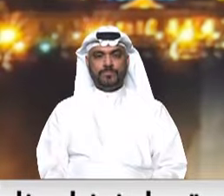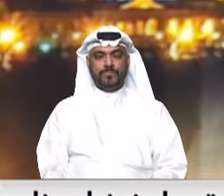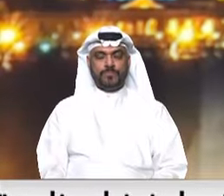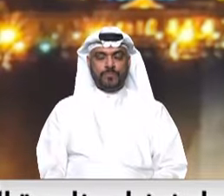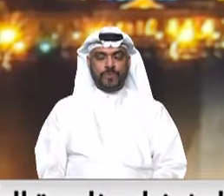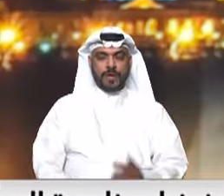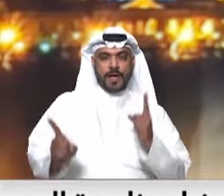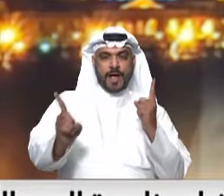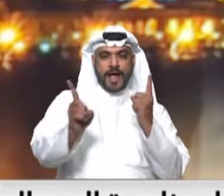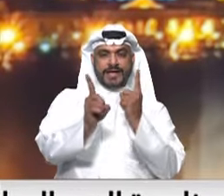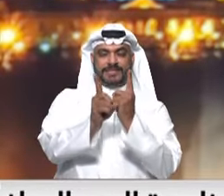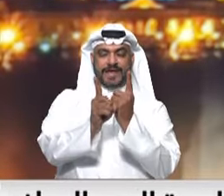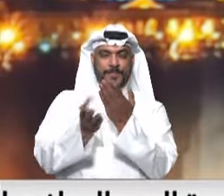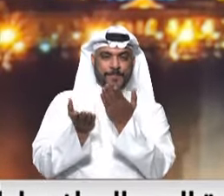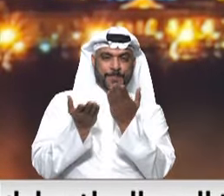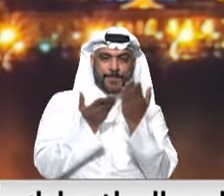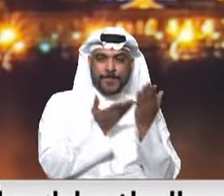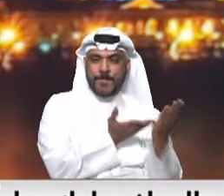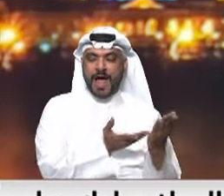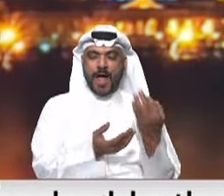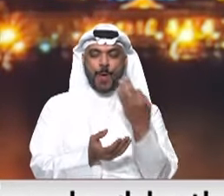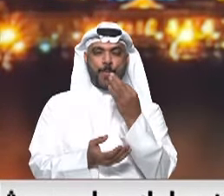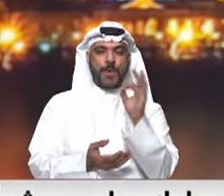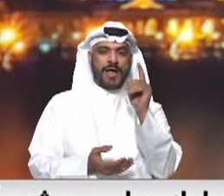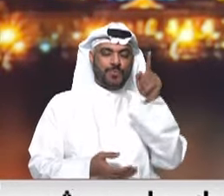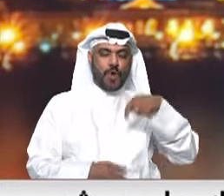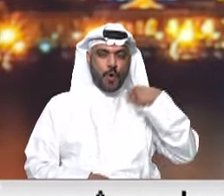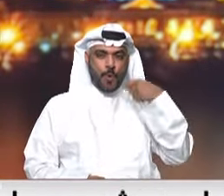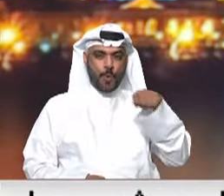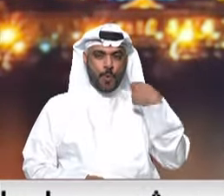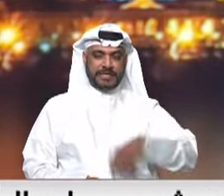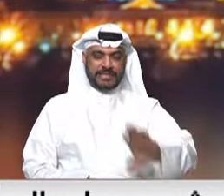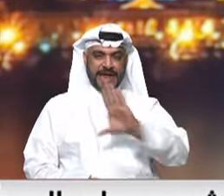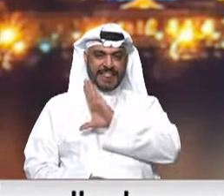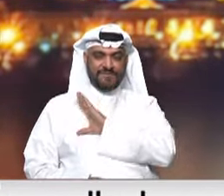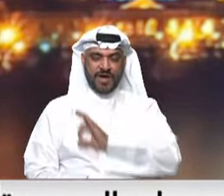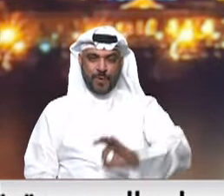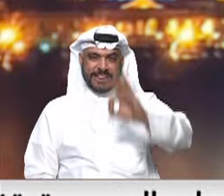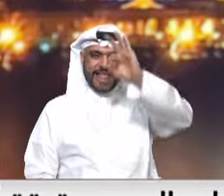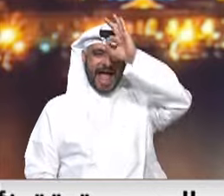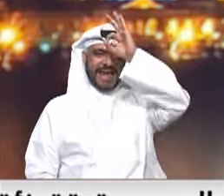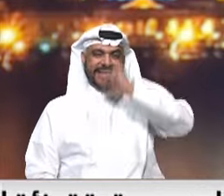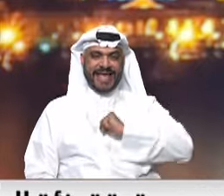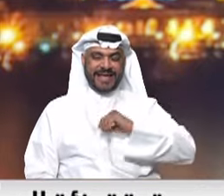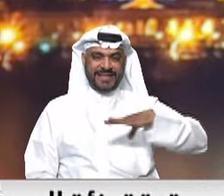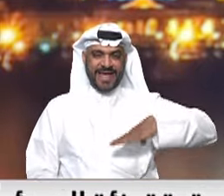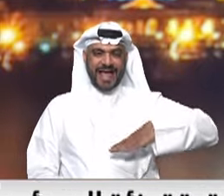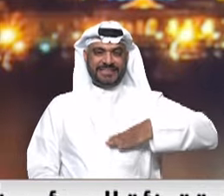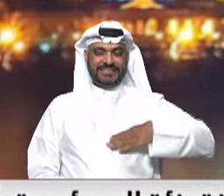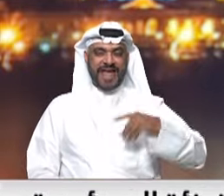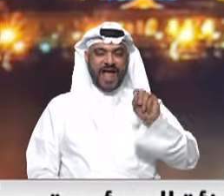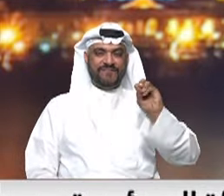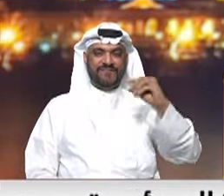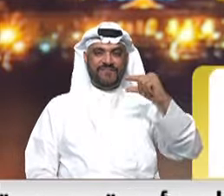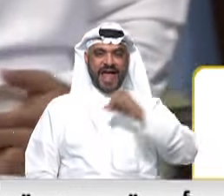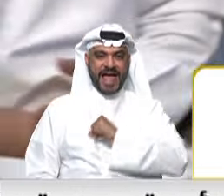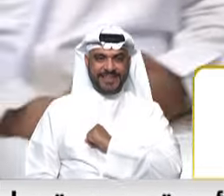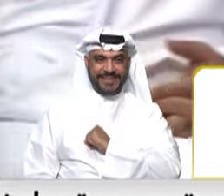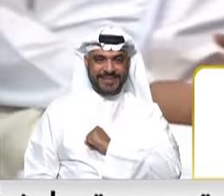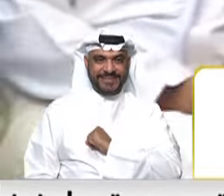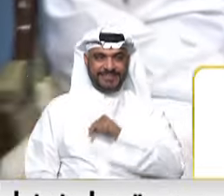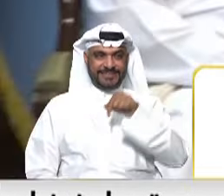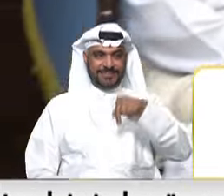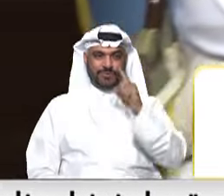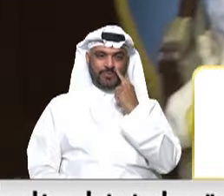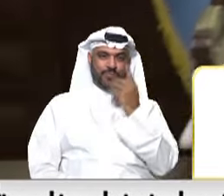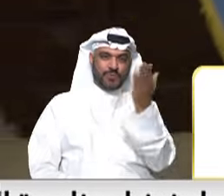استقبل النائب الأول لرئيس مجلس الوزراء ووزير الدفاع ووزير الداخلية الشيخ فهد يوسف سعود الصباح